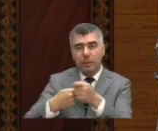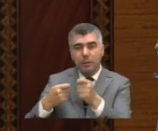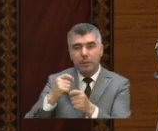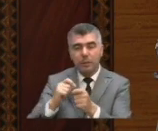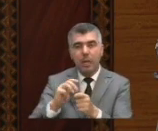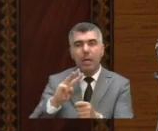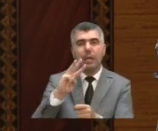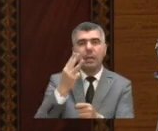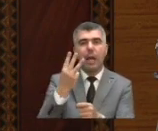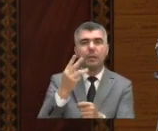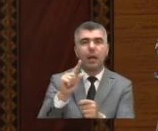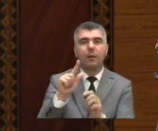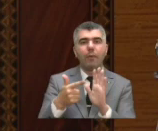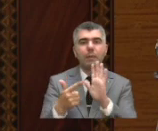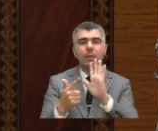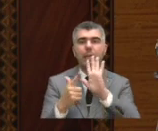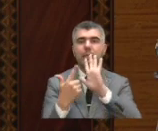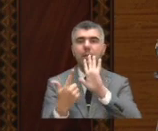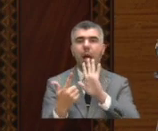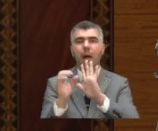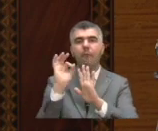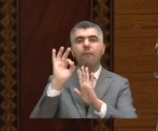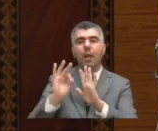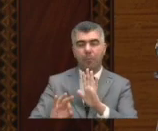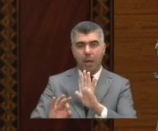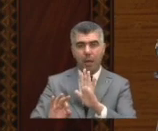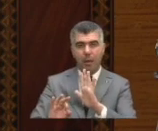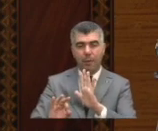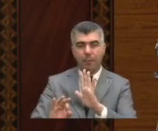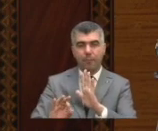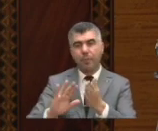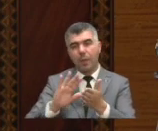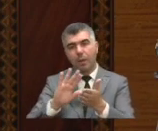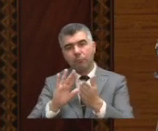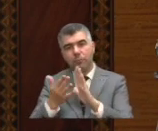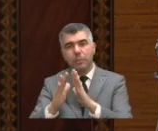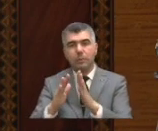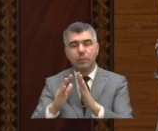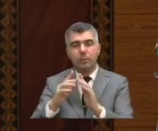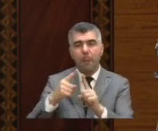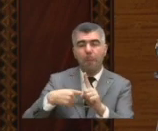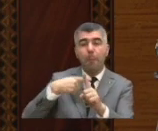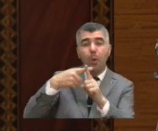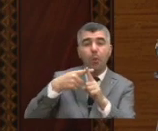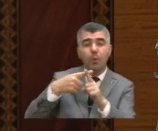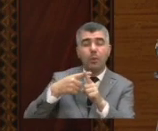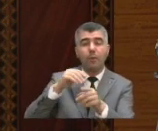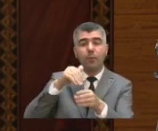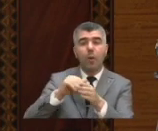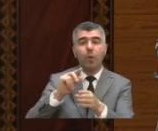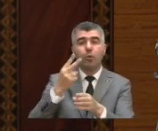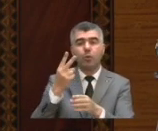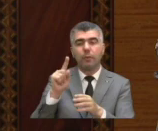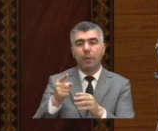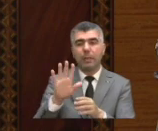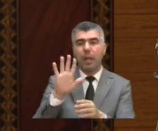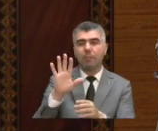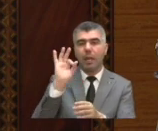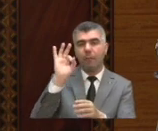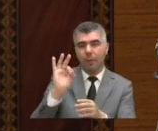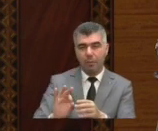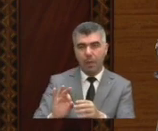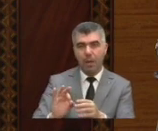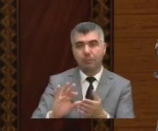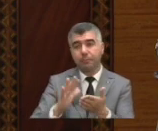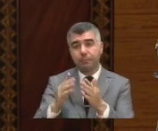فص 7% مع حصر معدل التضخم في 2.5% وعجل